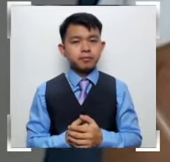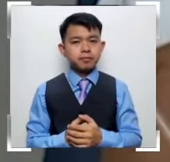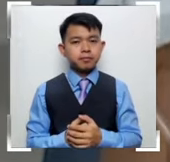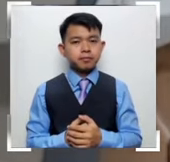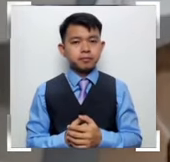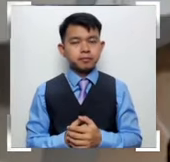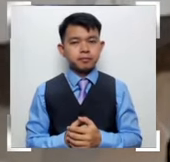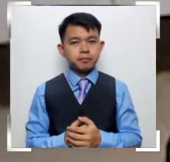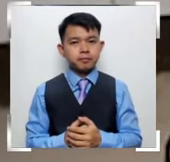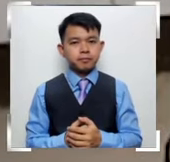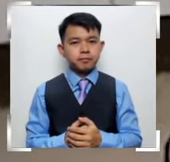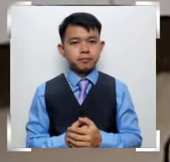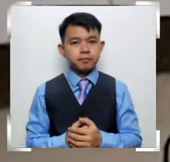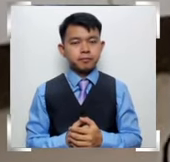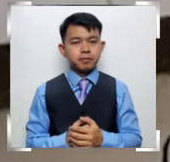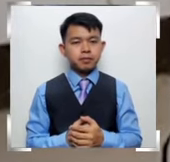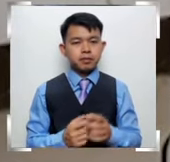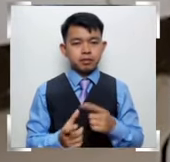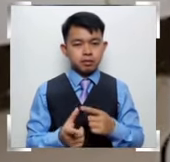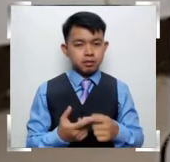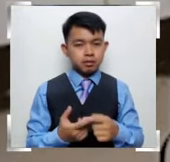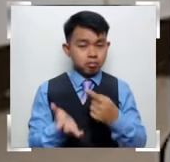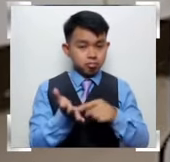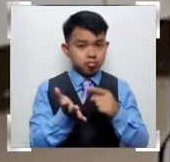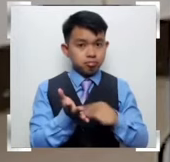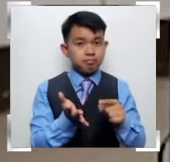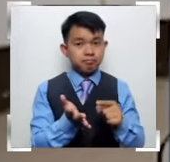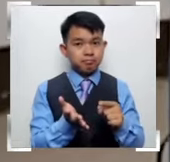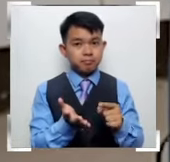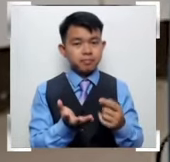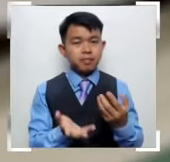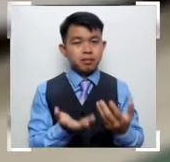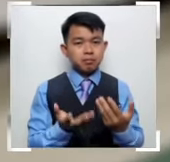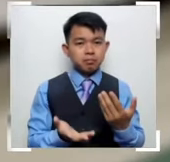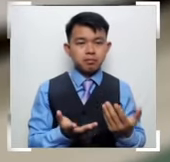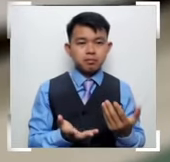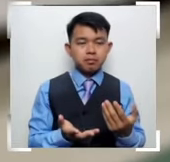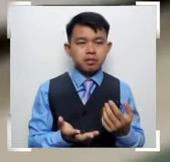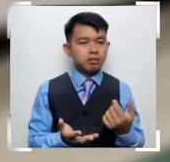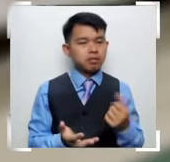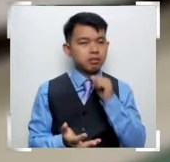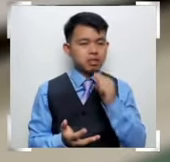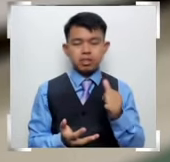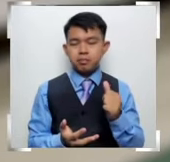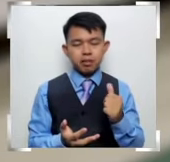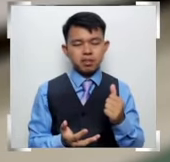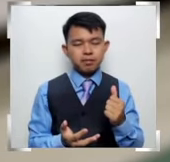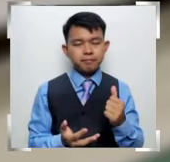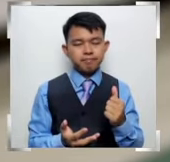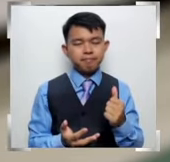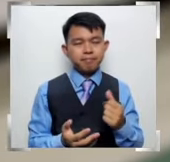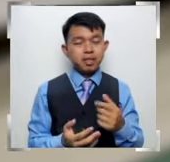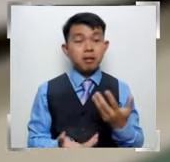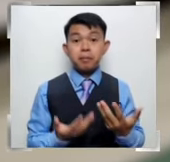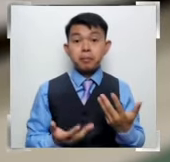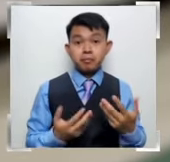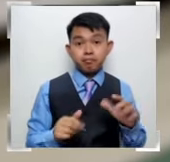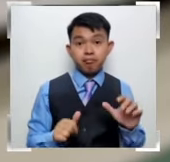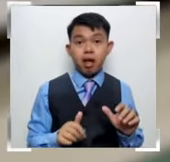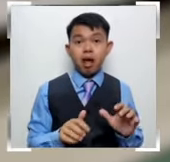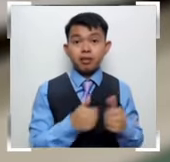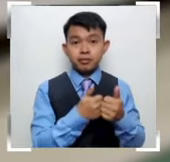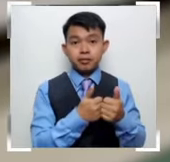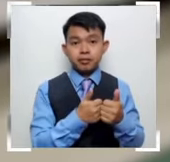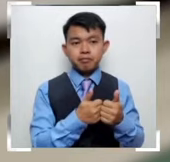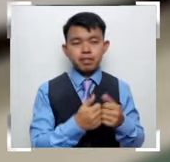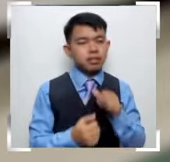the same time, gi-check po niya. Siguro unintentionally, mo itong nahitabo nga. Diligid niyo, although dili niya intention nga pati